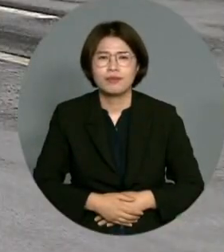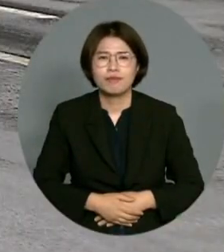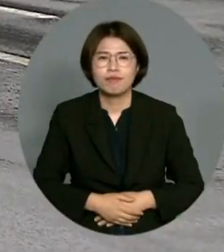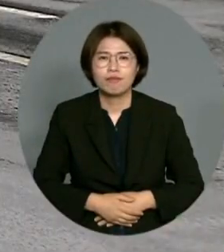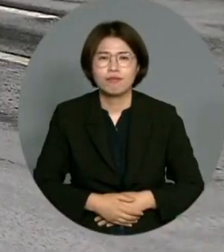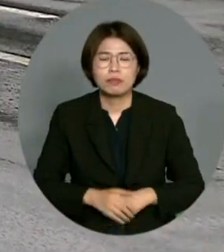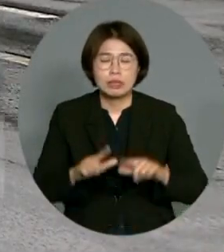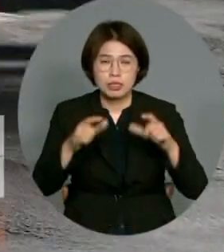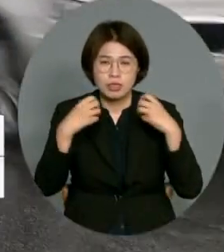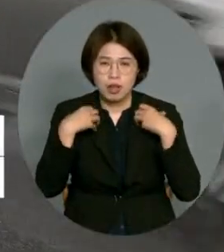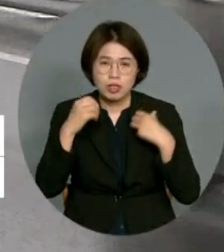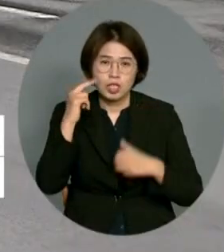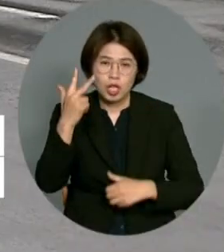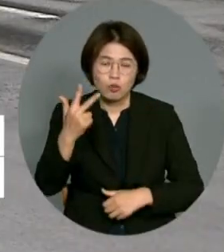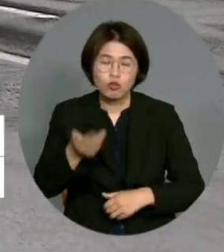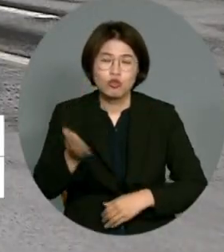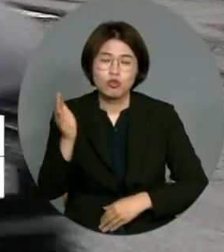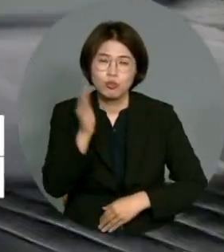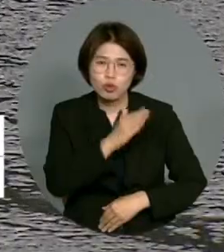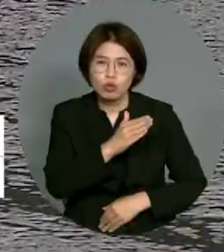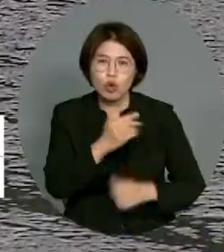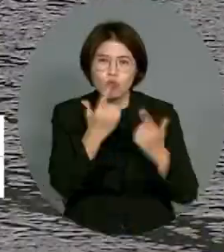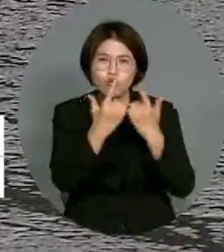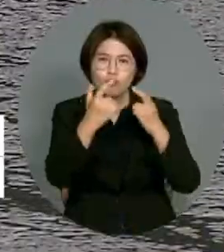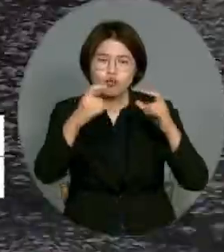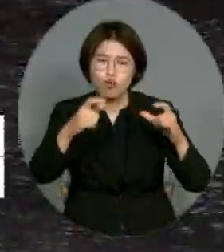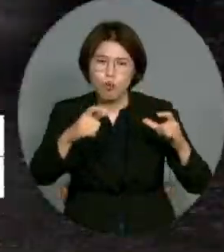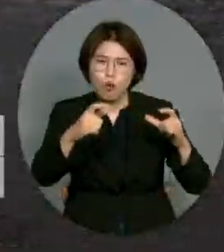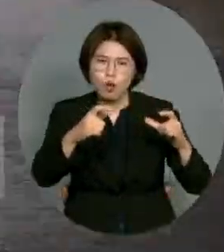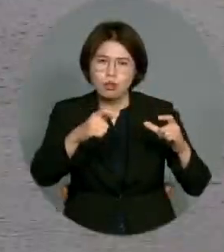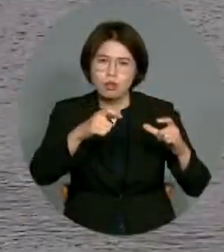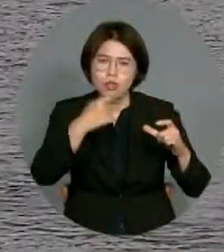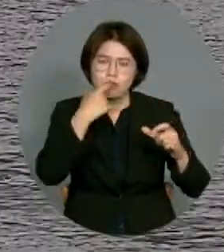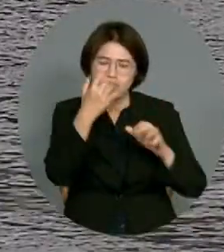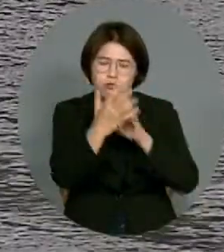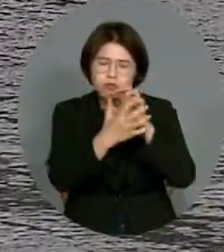기상대는 다음 주 초부터 중국 북부에서 발달한 정체 전선이